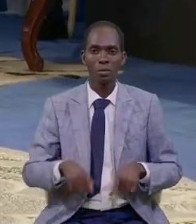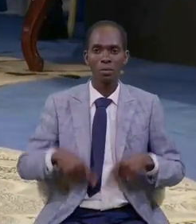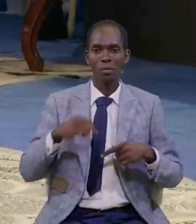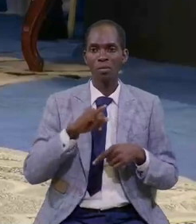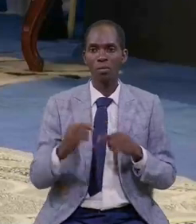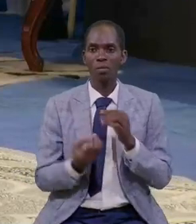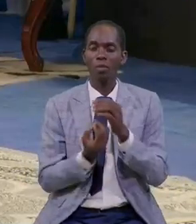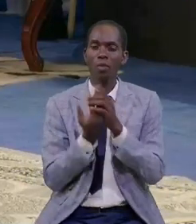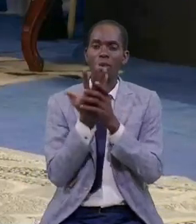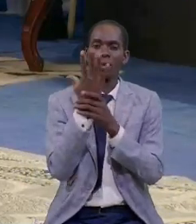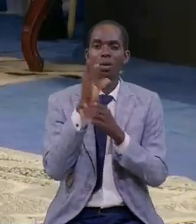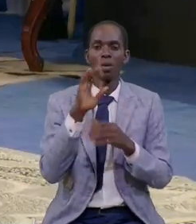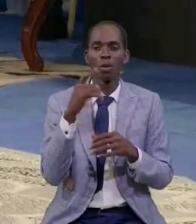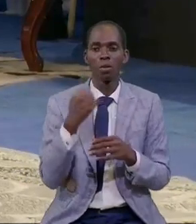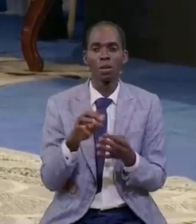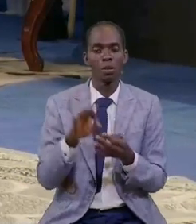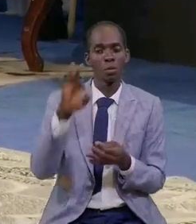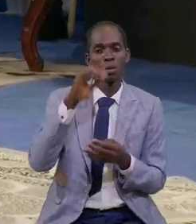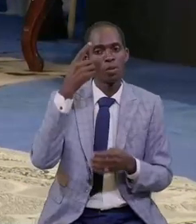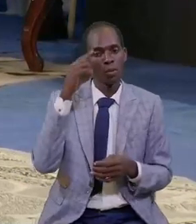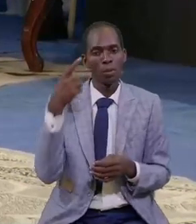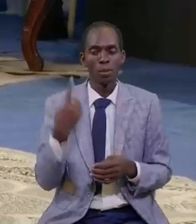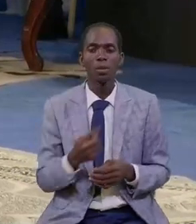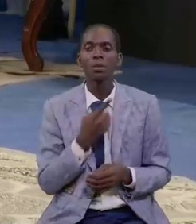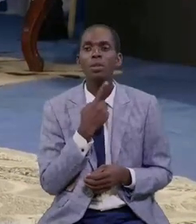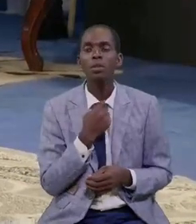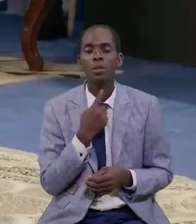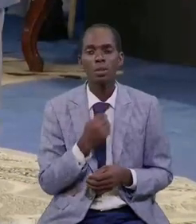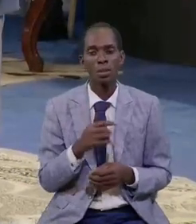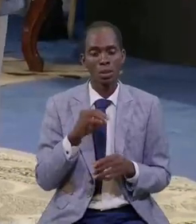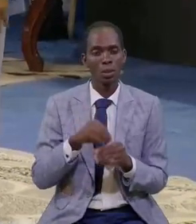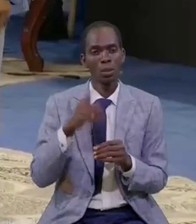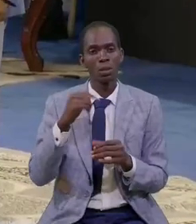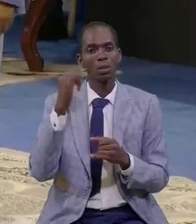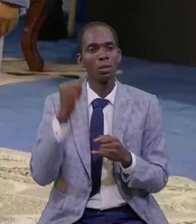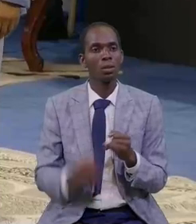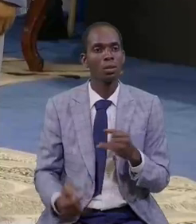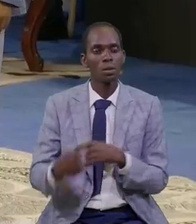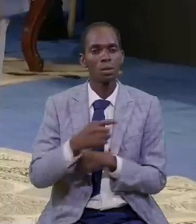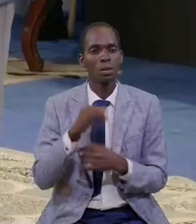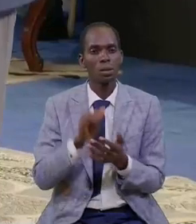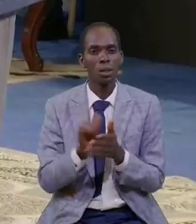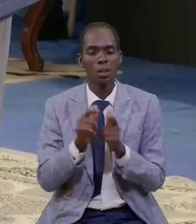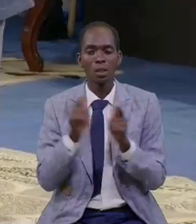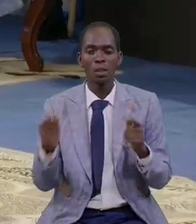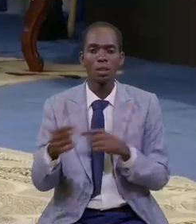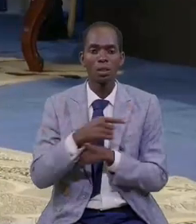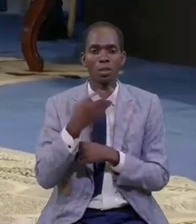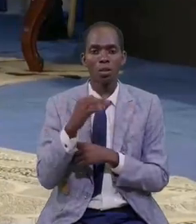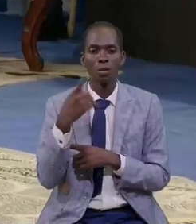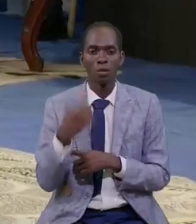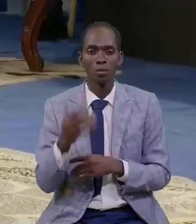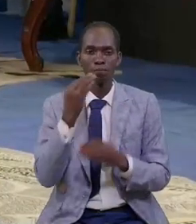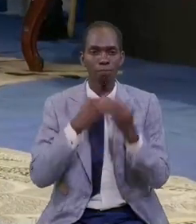de l'esprit pour les assoifés le dernier jour le grand jour de la fête